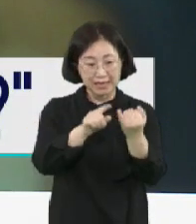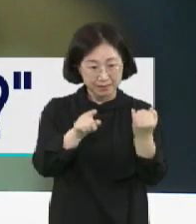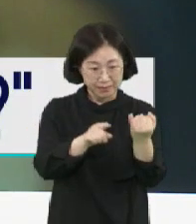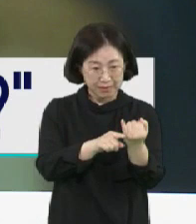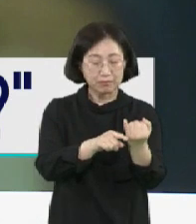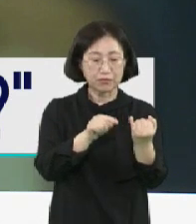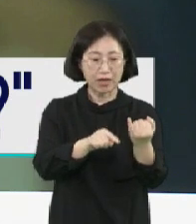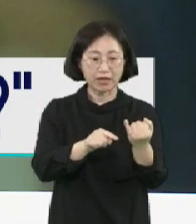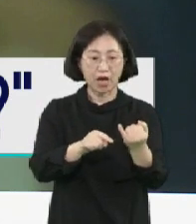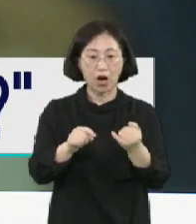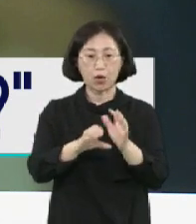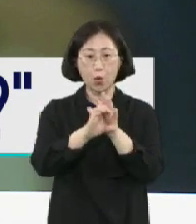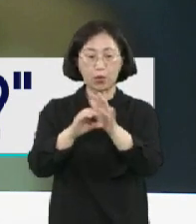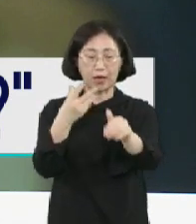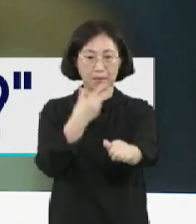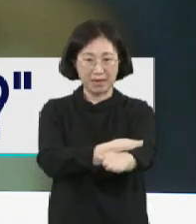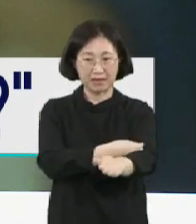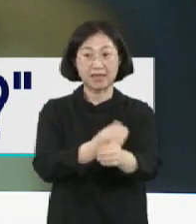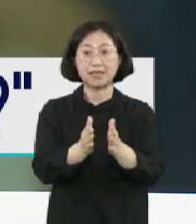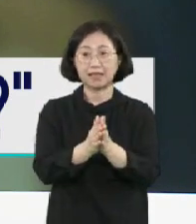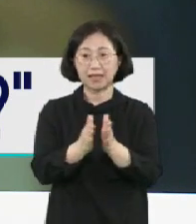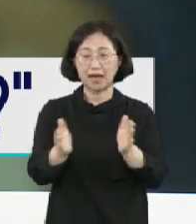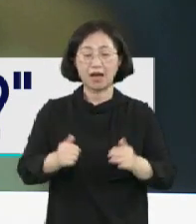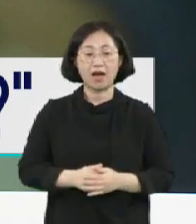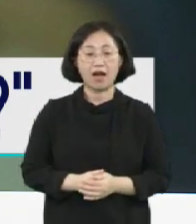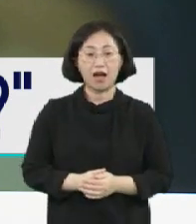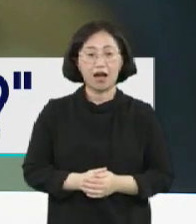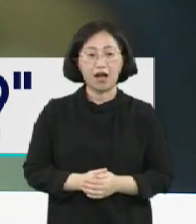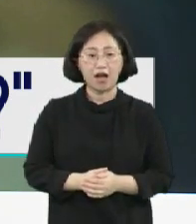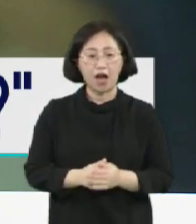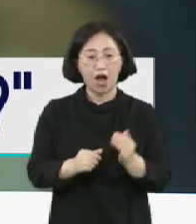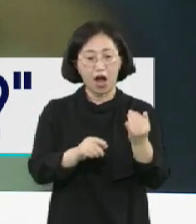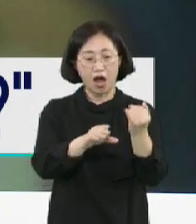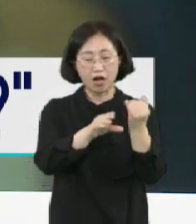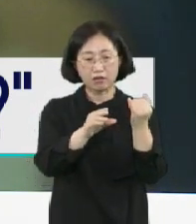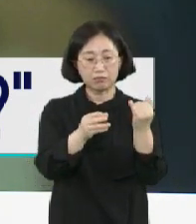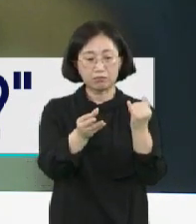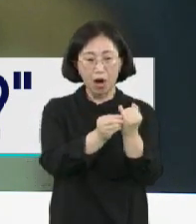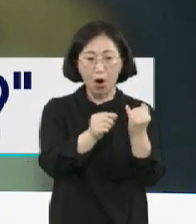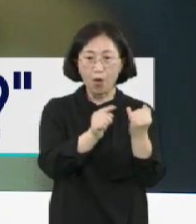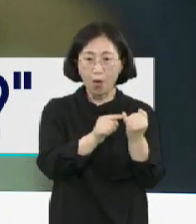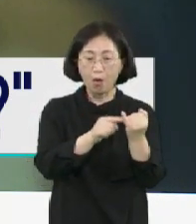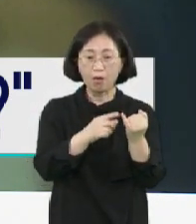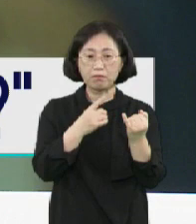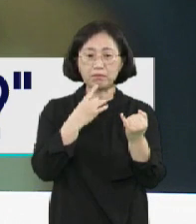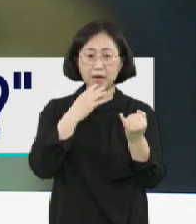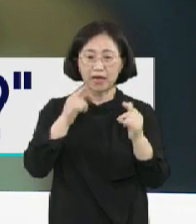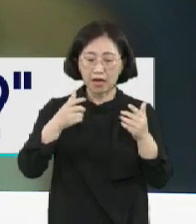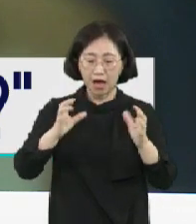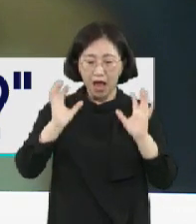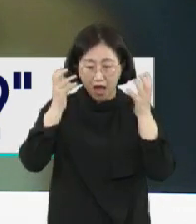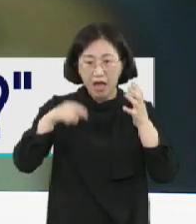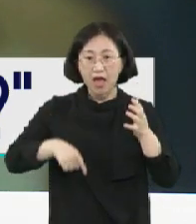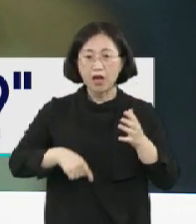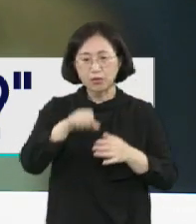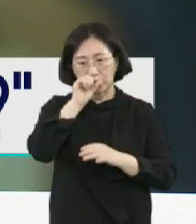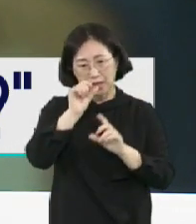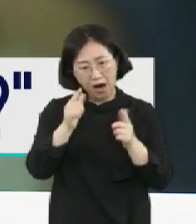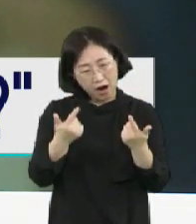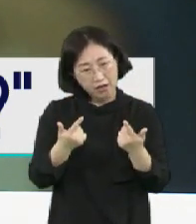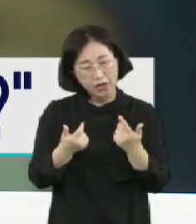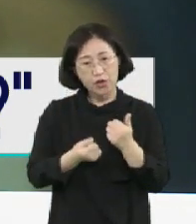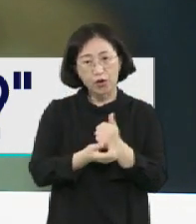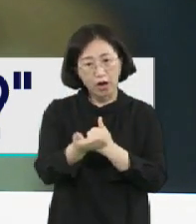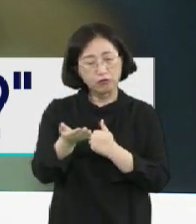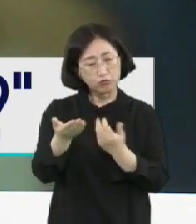임신부들에 대한 코로나19 백신 접종이 시작됐습니다. 그런데 산모 본인뿐 아니라 뱃속 태아에게도 안 좋은 영향이 있지 않을까